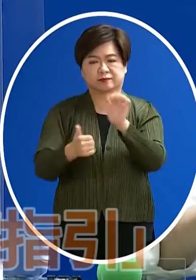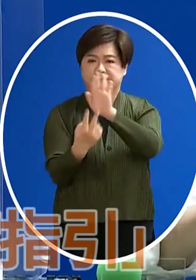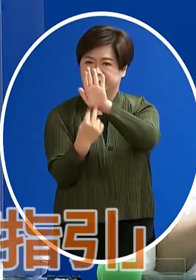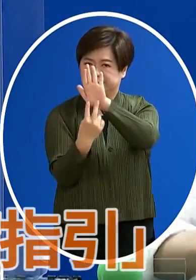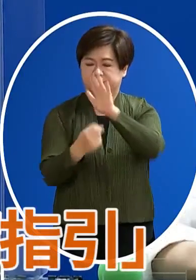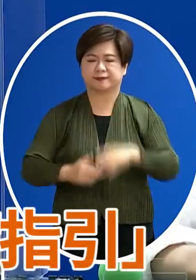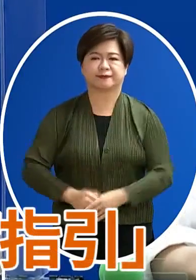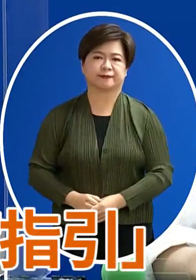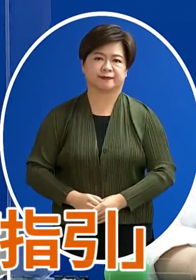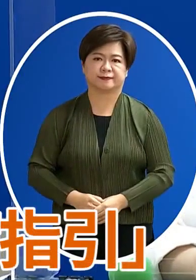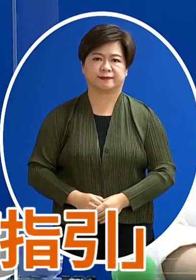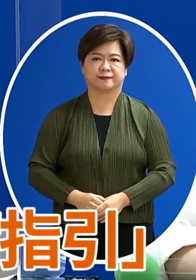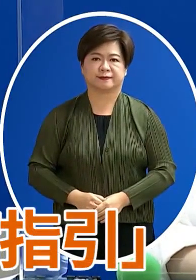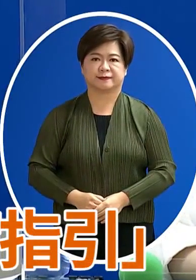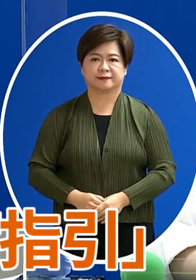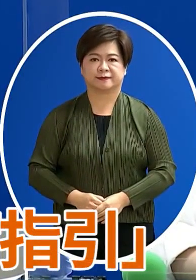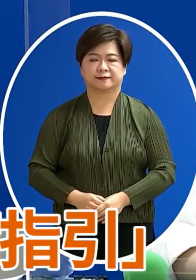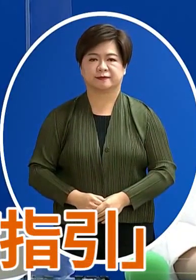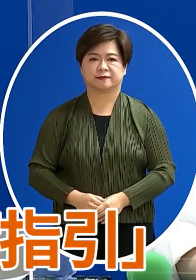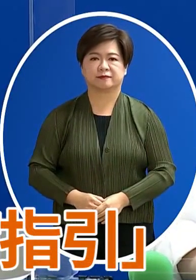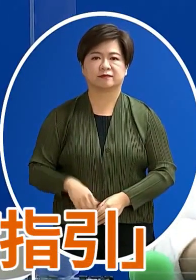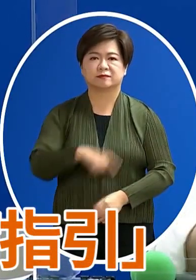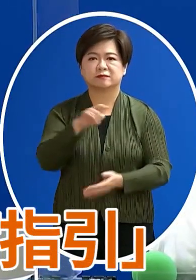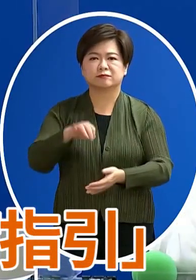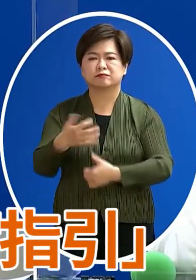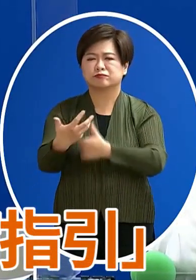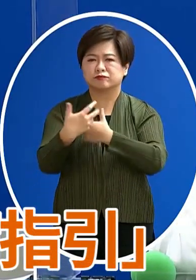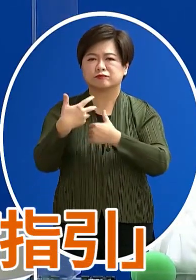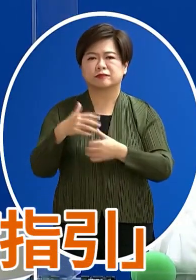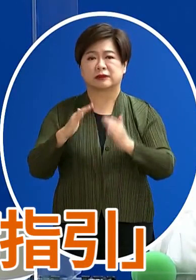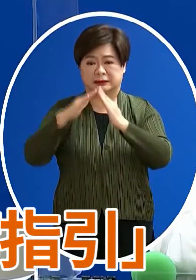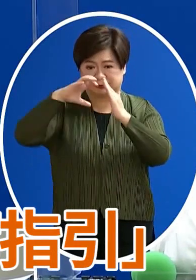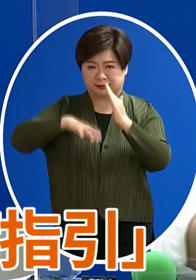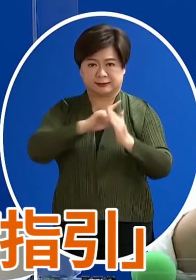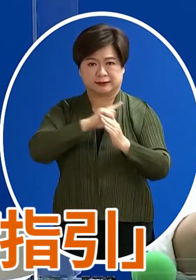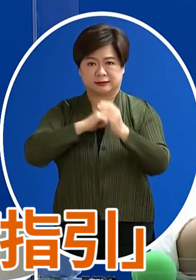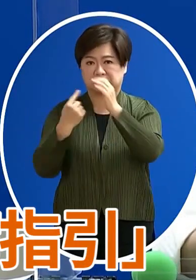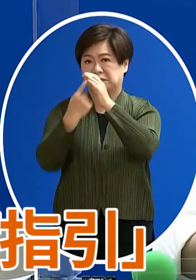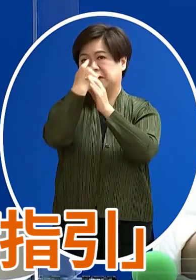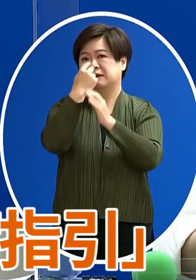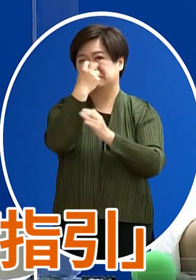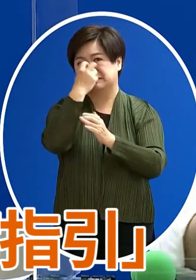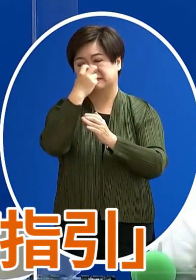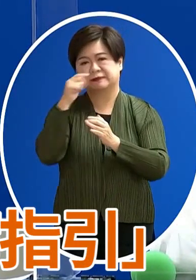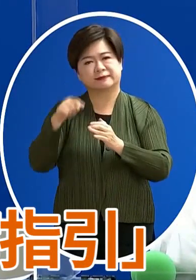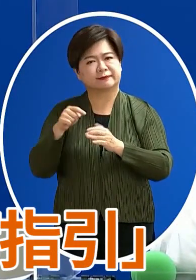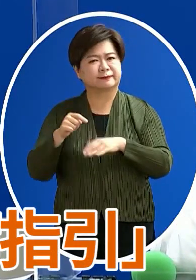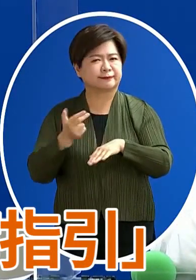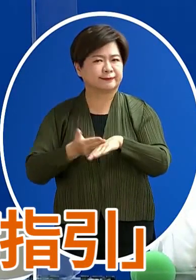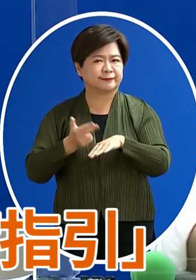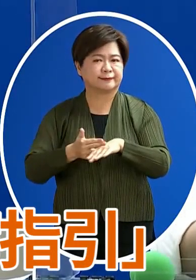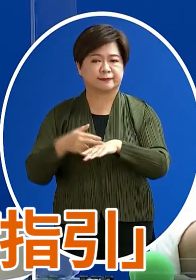有关就是大家在询问有关 COVID-19 的一个家用快筛试剂的部分哈，那因